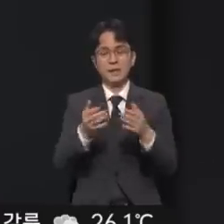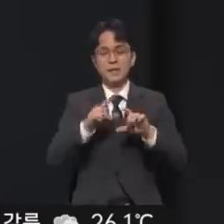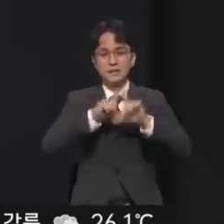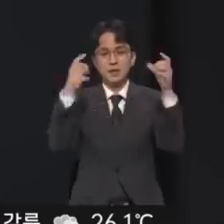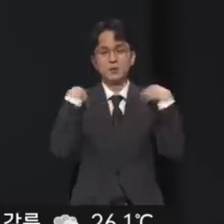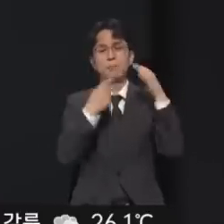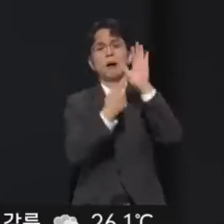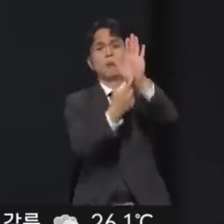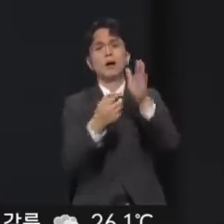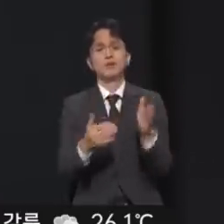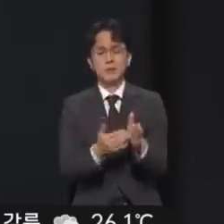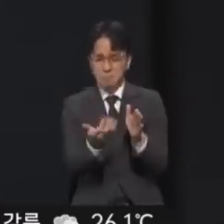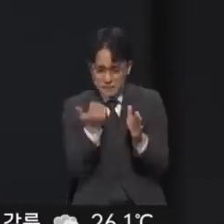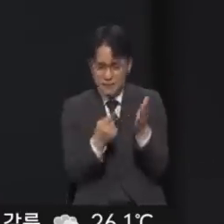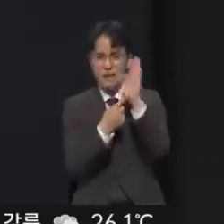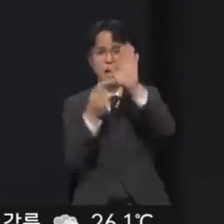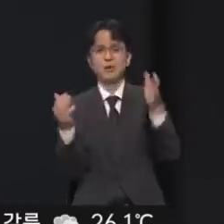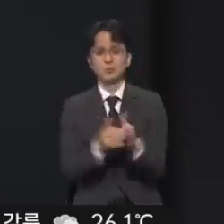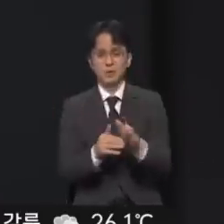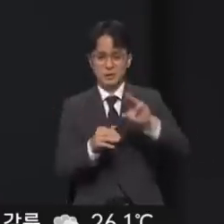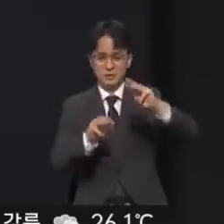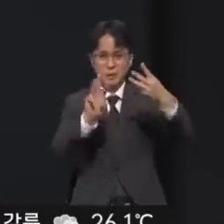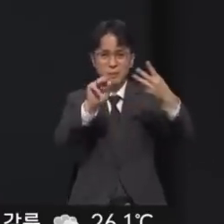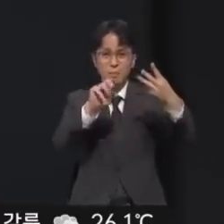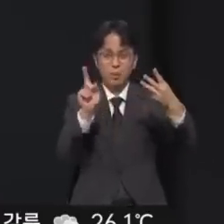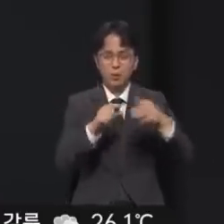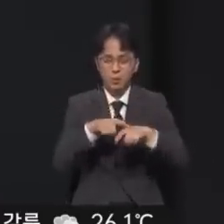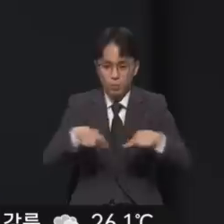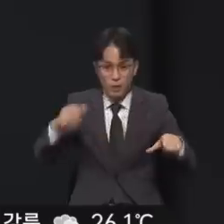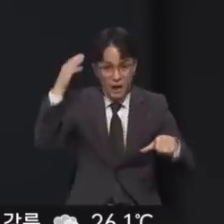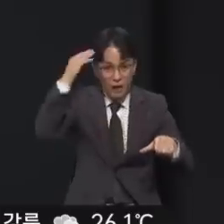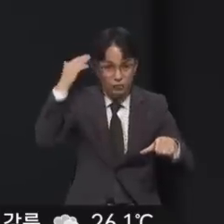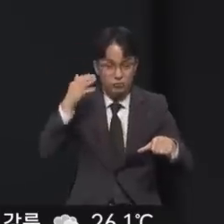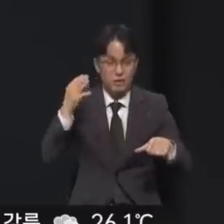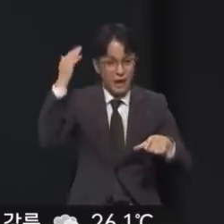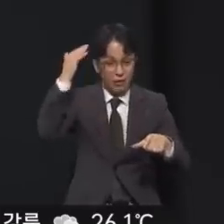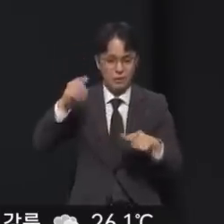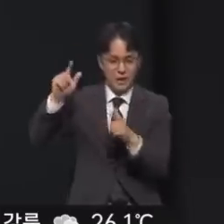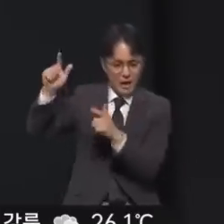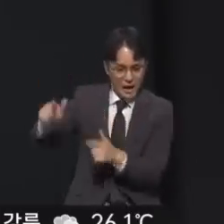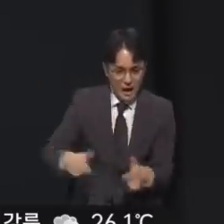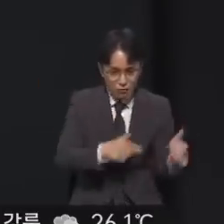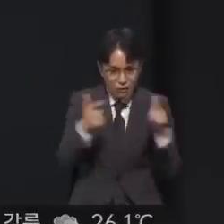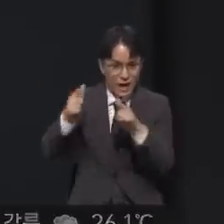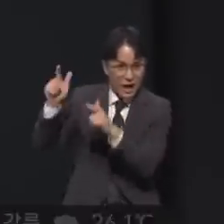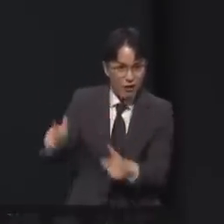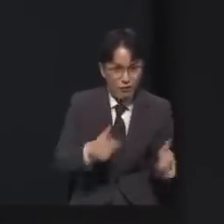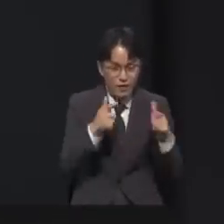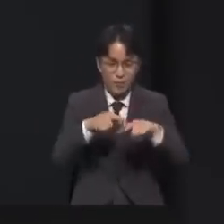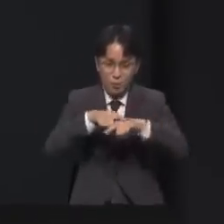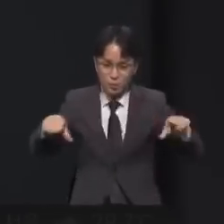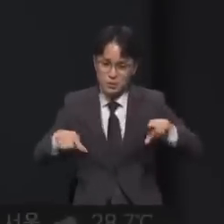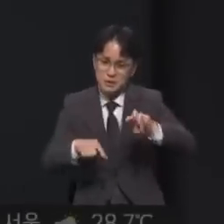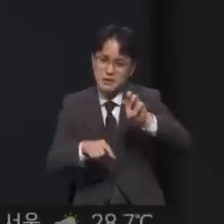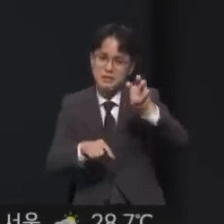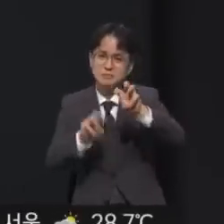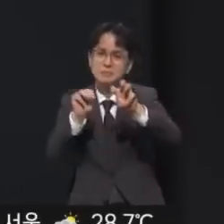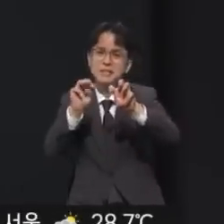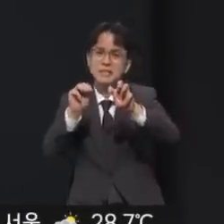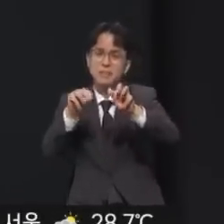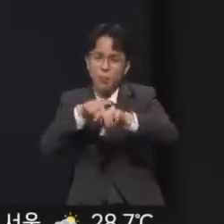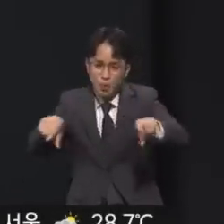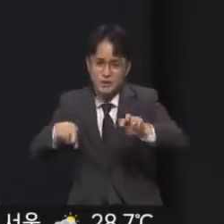입니다 근데 300 m 모드가 내린다고 하면 사람들이 깜짝 놀라서 뭔가 대체를 해야 된다라는 생각을 해야